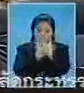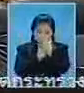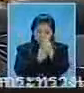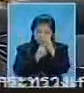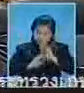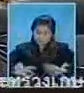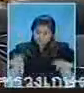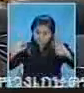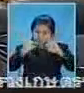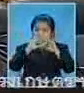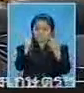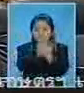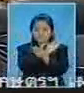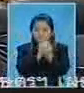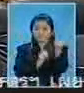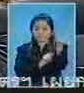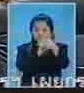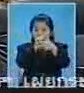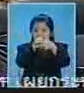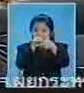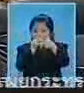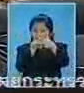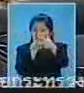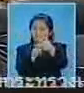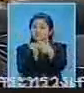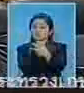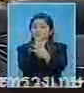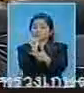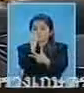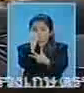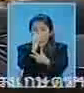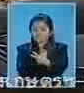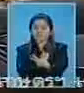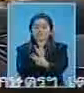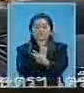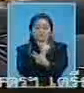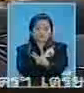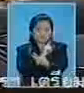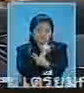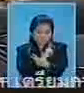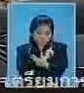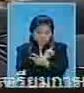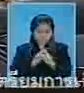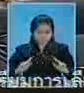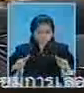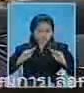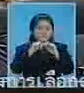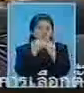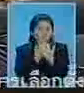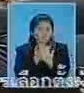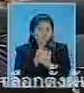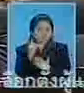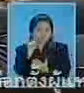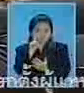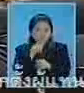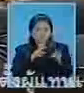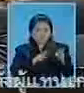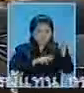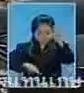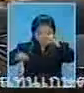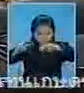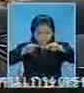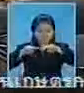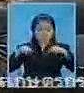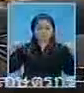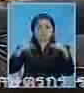กับ3เรื่องเรื่องแรกก็คือภาระหน้าที่ของกระทรวงการคลังในการรักษาเสถียรภาพท